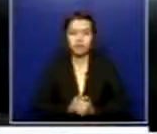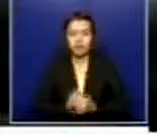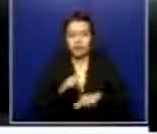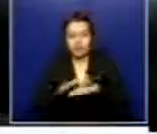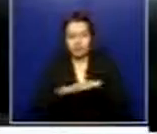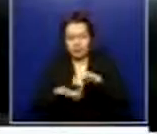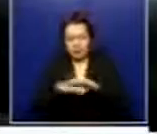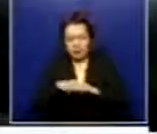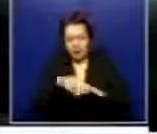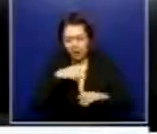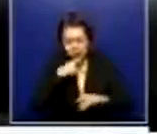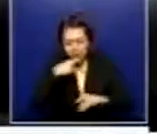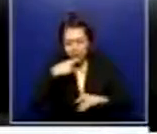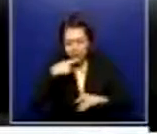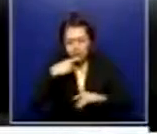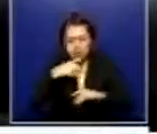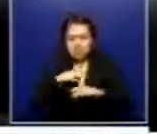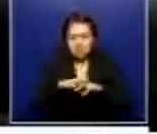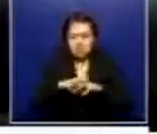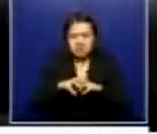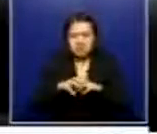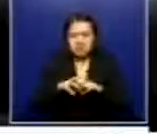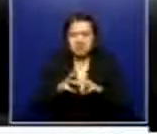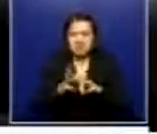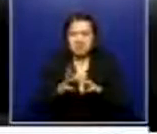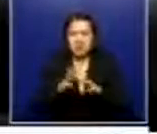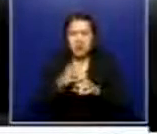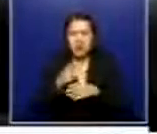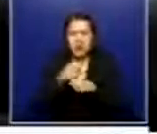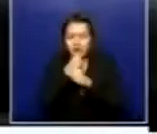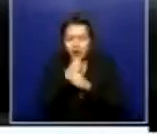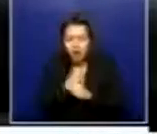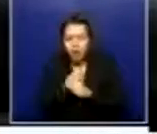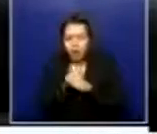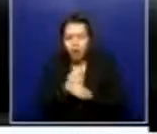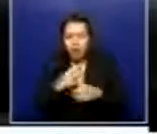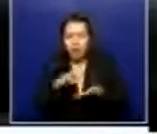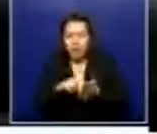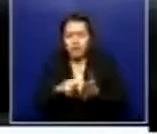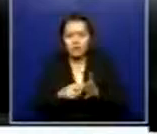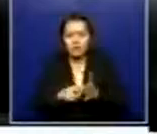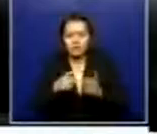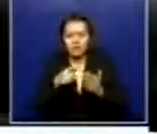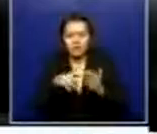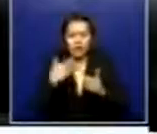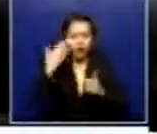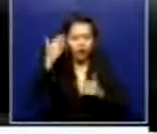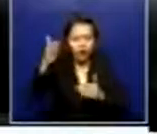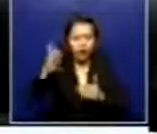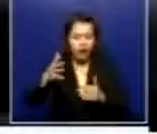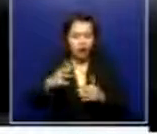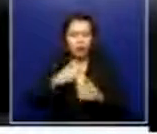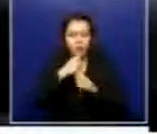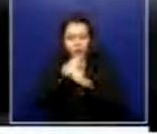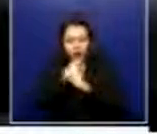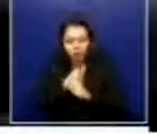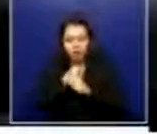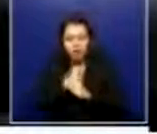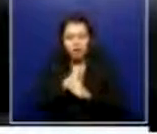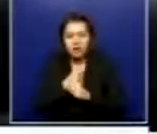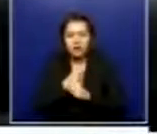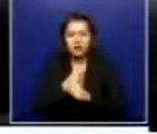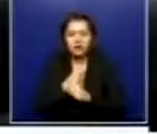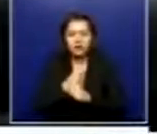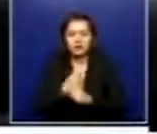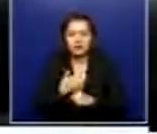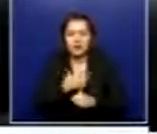มือแห้งๆบีบคออนาคตของชาติอยู่ตลอดเวลาพวกเขาบีบคอไม่